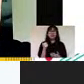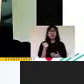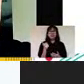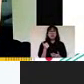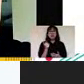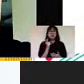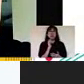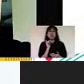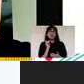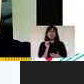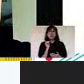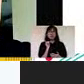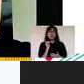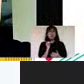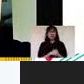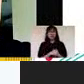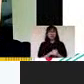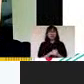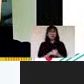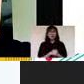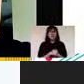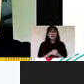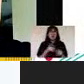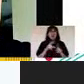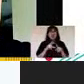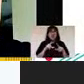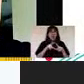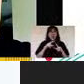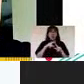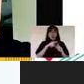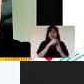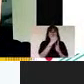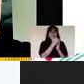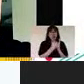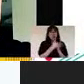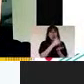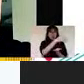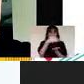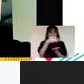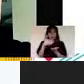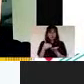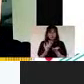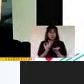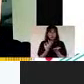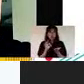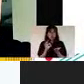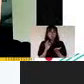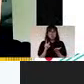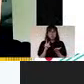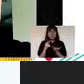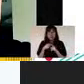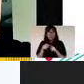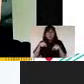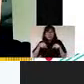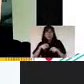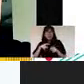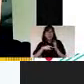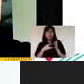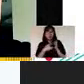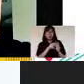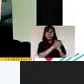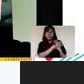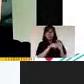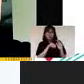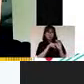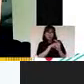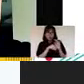granular data yang sekarang tersedia dan bisa diproses oleh teknologi itu bisa sebetulnya menjadi daya dorong yang